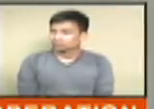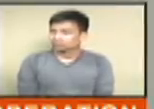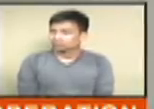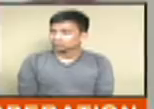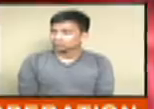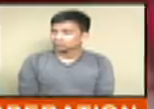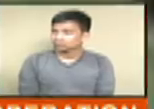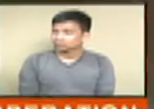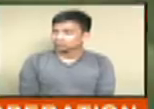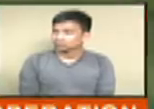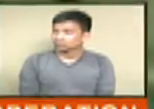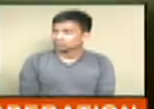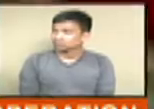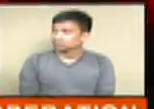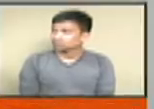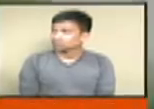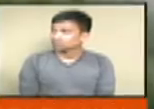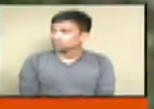nga eh.